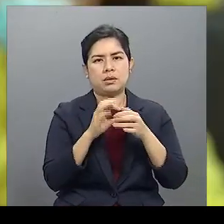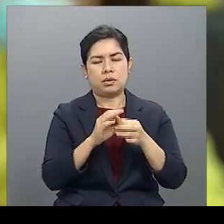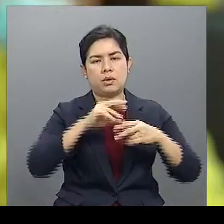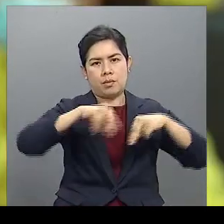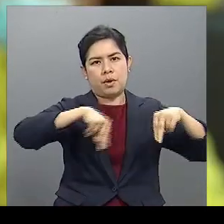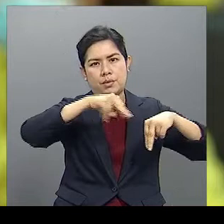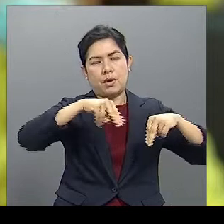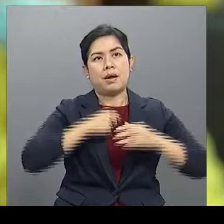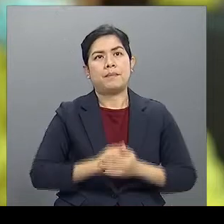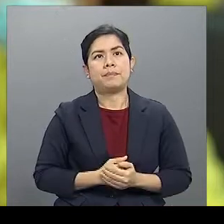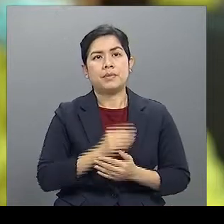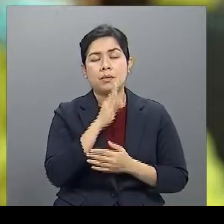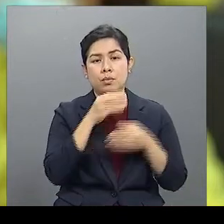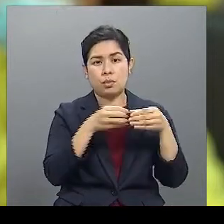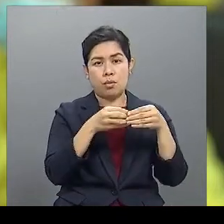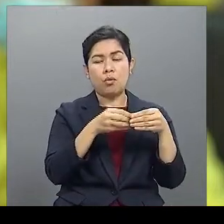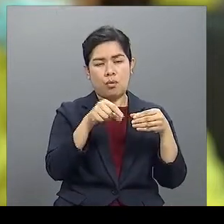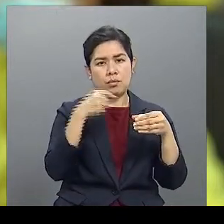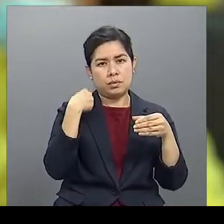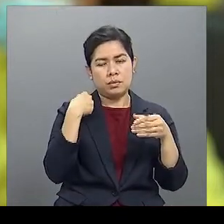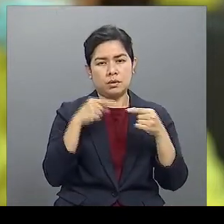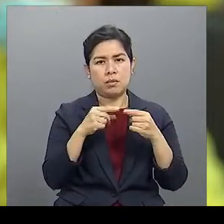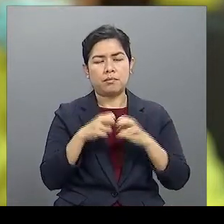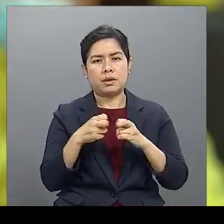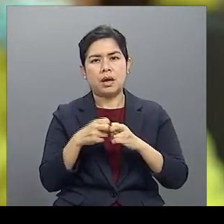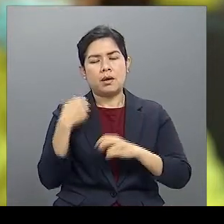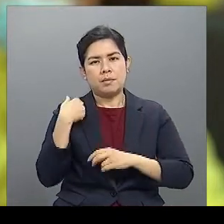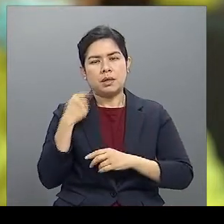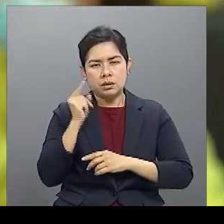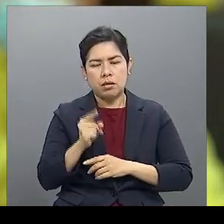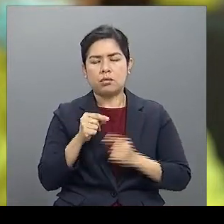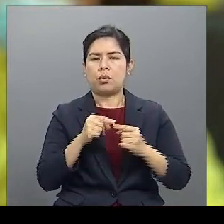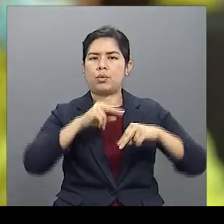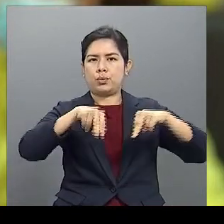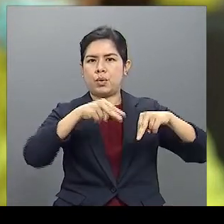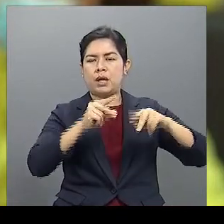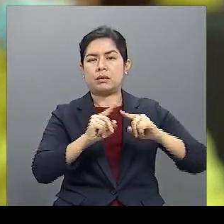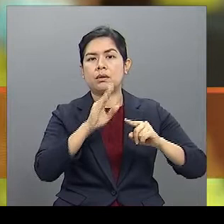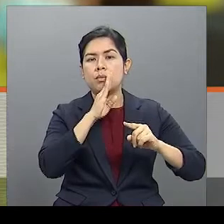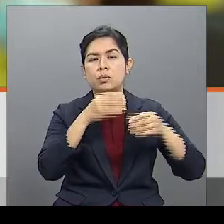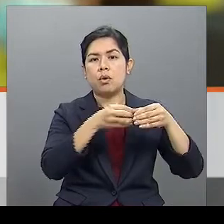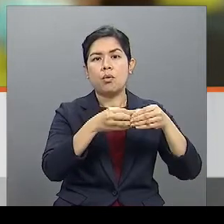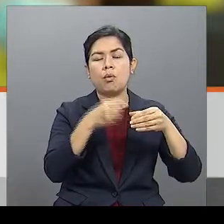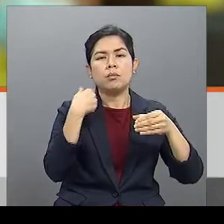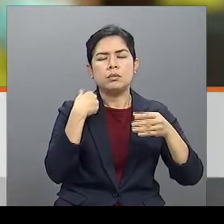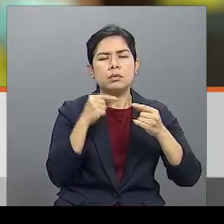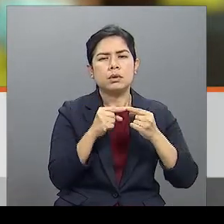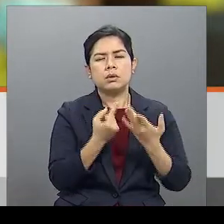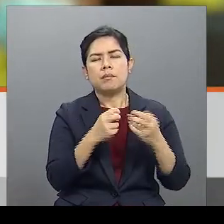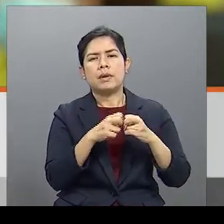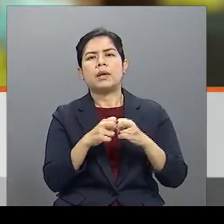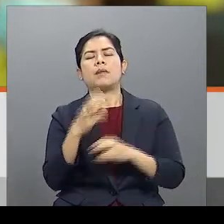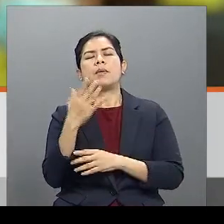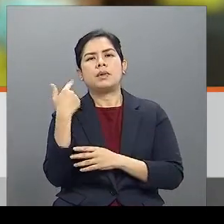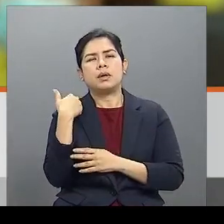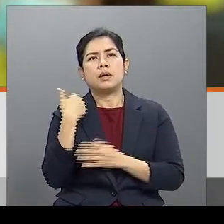ลุ่มเสี่ยงจริงๆเลยจำเป็นนะครับแต่ถ้าในกลุ่มที่เสี่ยงไม่มากหรือบุคคลทั่วไปก็การแค่อยู่ใน